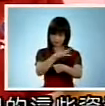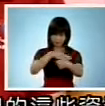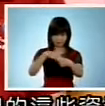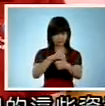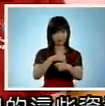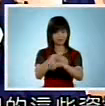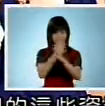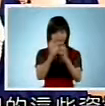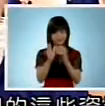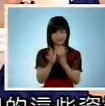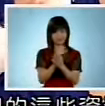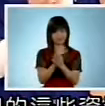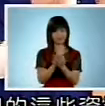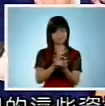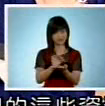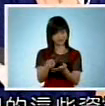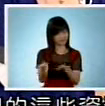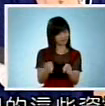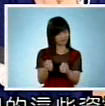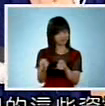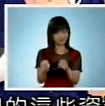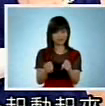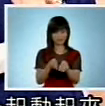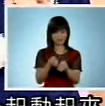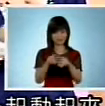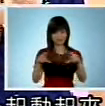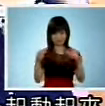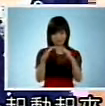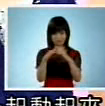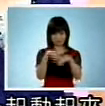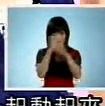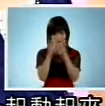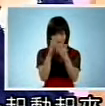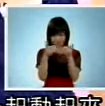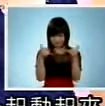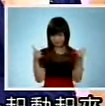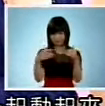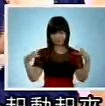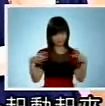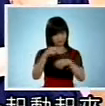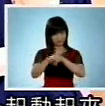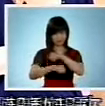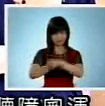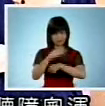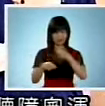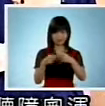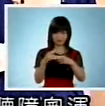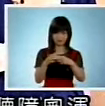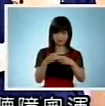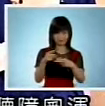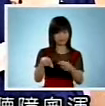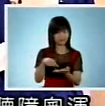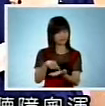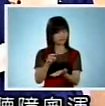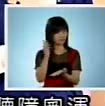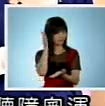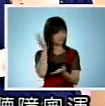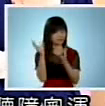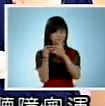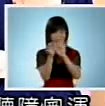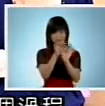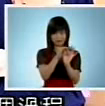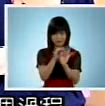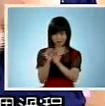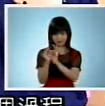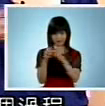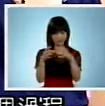的这所有的能够利用的这些资源，大家啊，就是全民一起动起来啊！相信这一次的这个听障